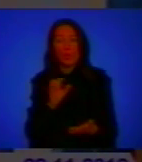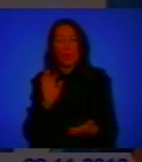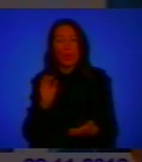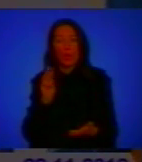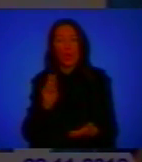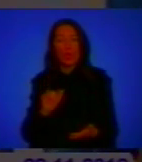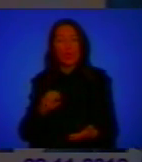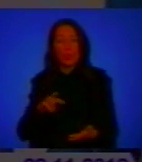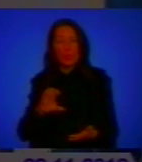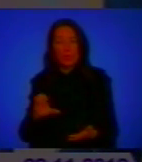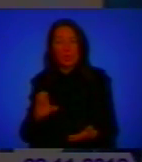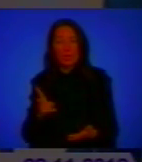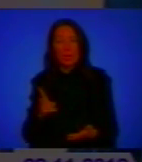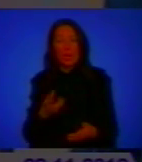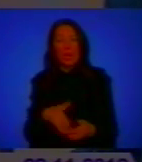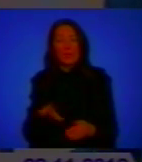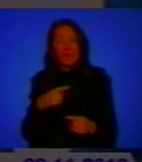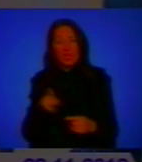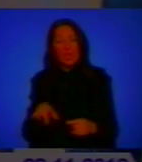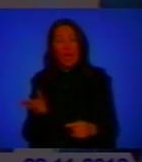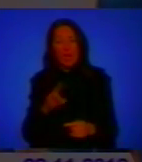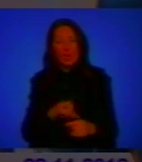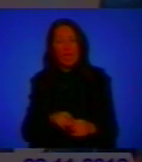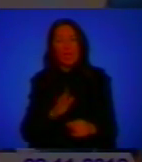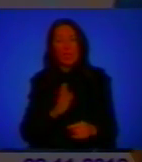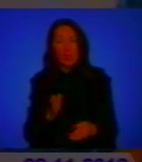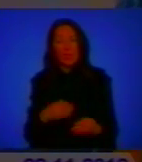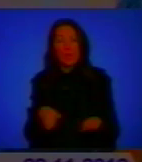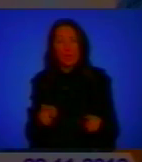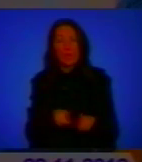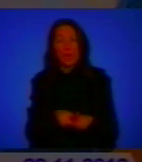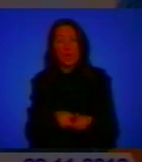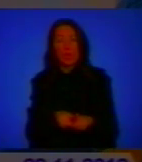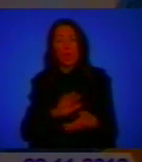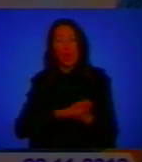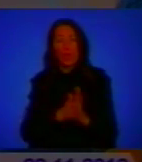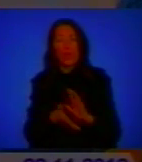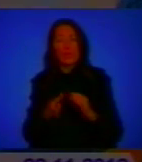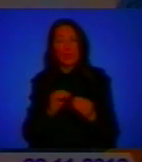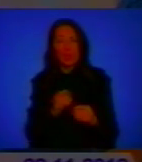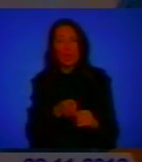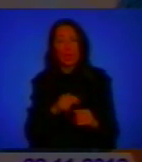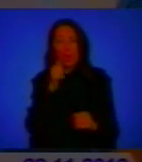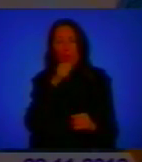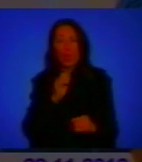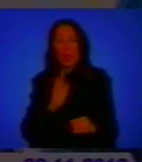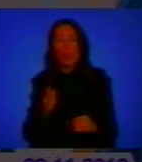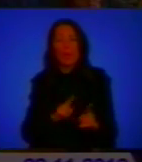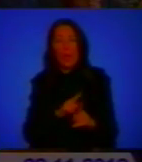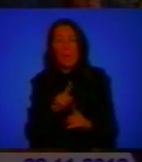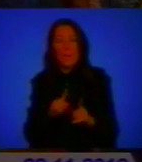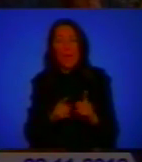Шумськ. Всі решта райони, яких були такі договори заключені, цього року були